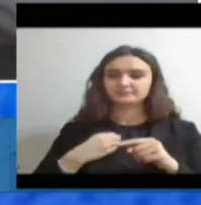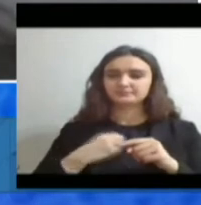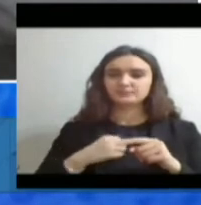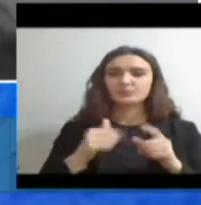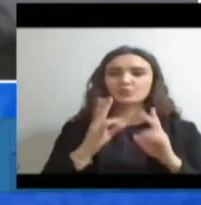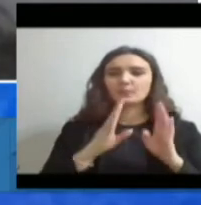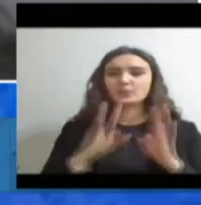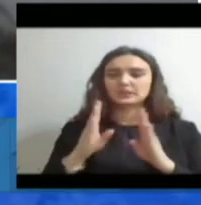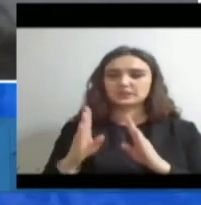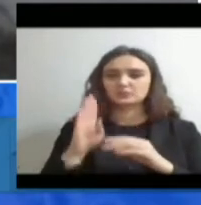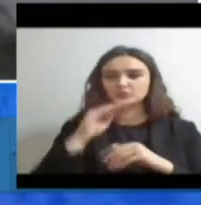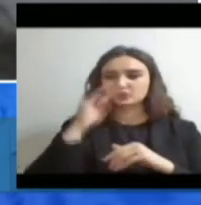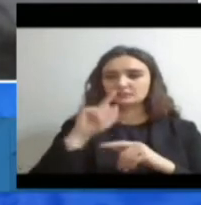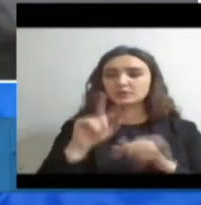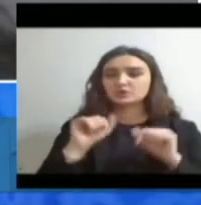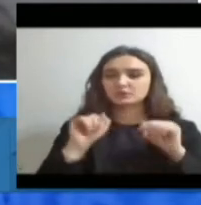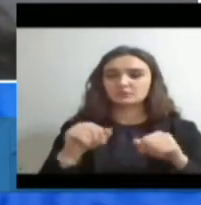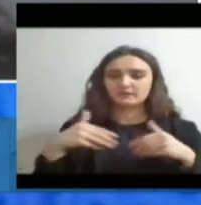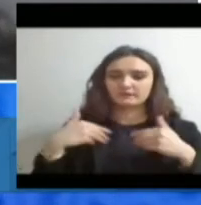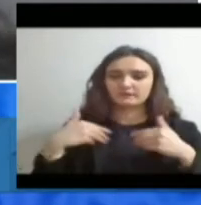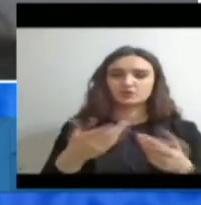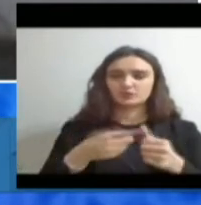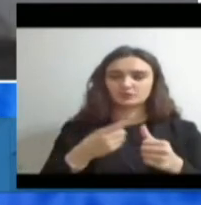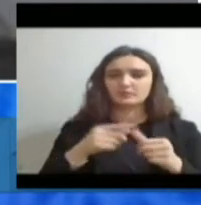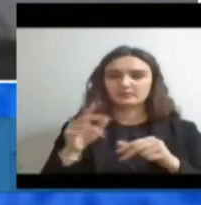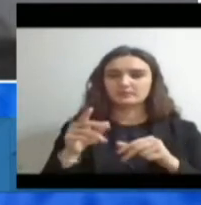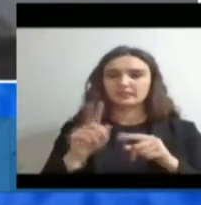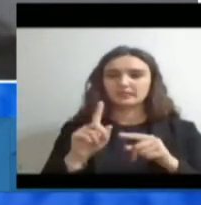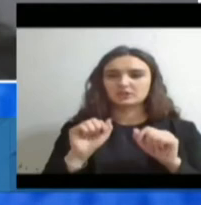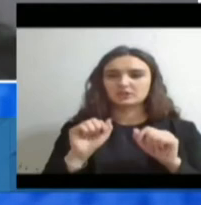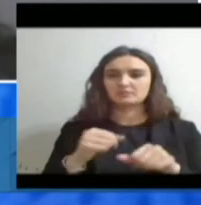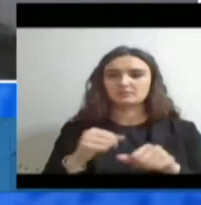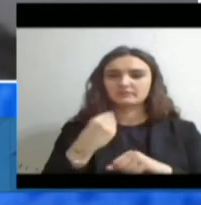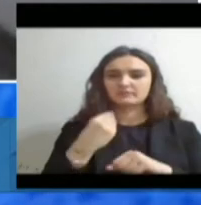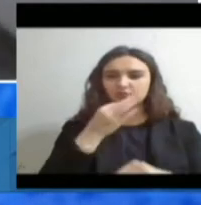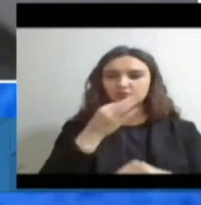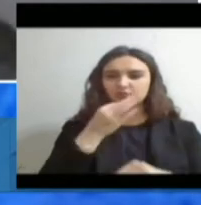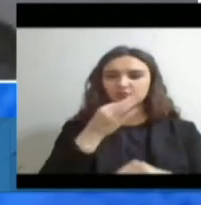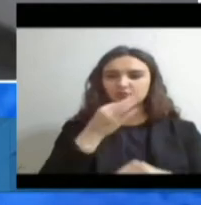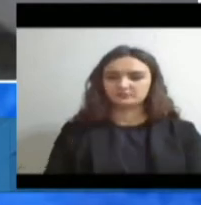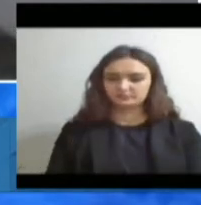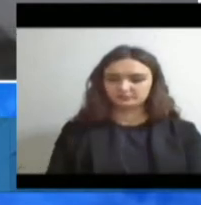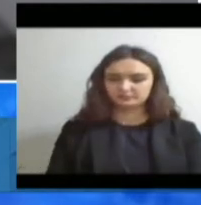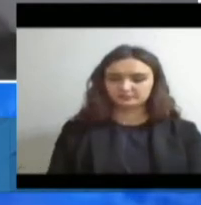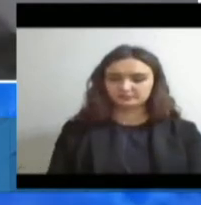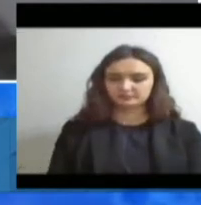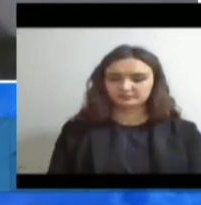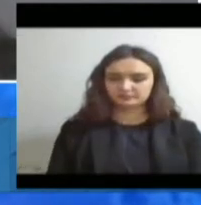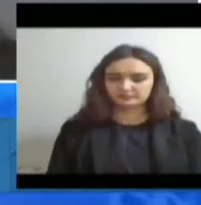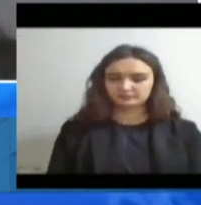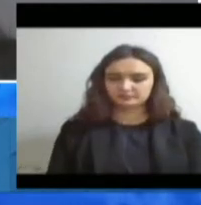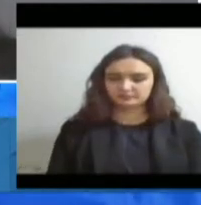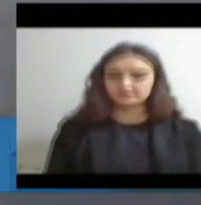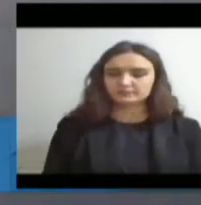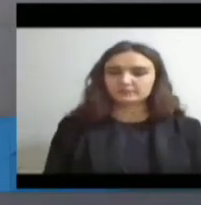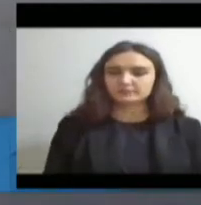მოიქცნენ მშობლები და რა შეიძლება ვურჩიოთ? პრაქტიკული რეკომენდაცია რა შეიძლება მივცეთ? კი ბატონო, ანუ ეს რეალობა, რომელიც